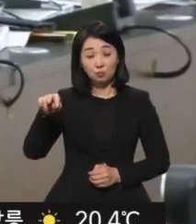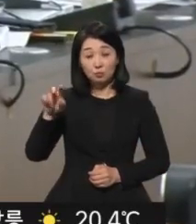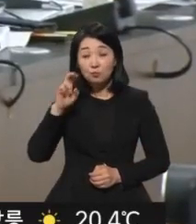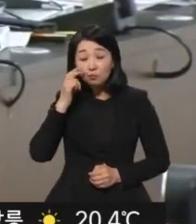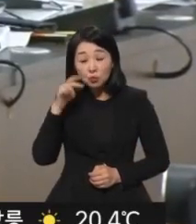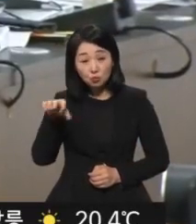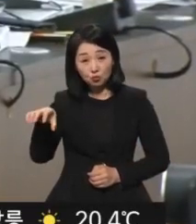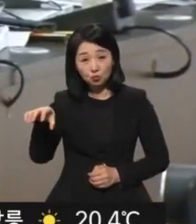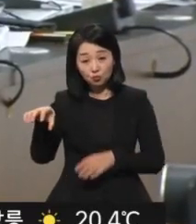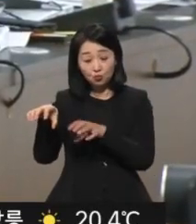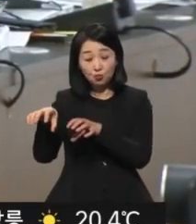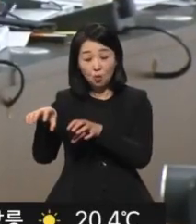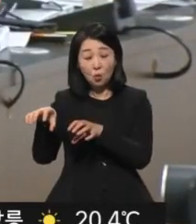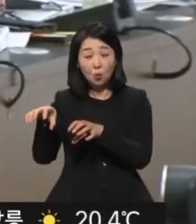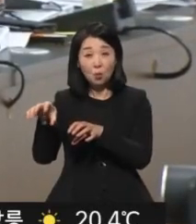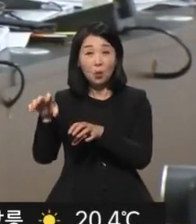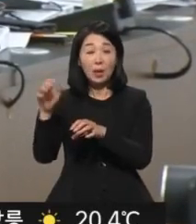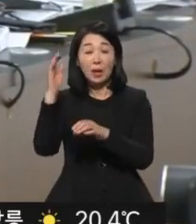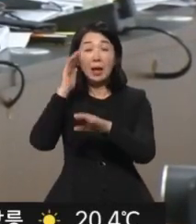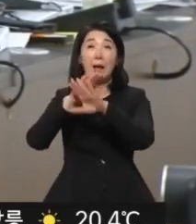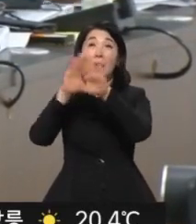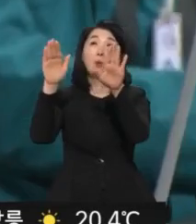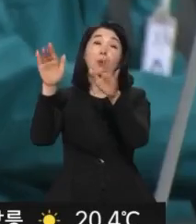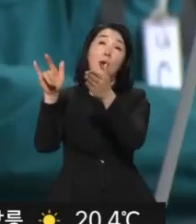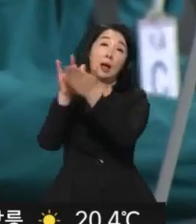지금 공해상 영역이었고